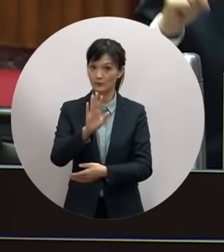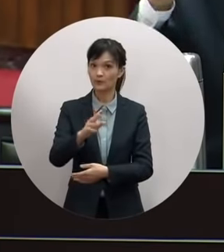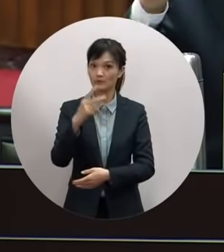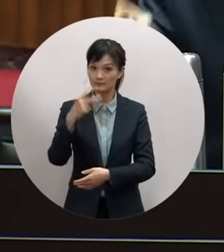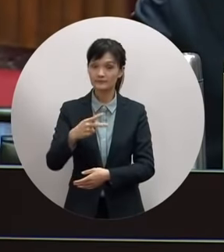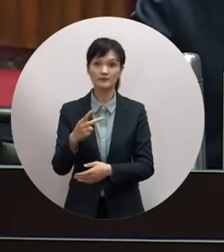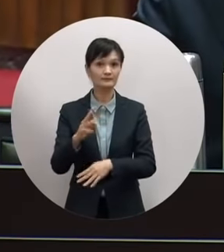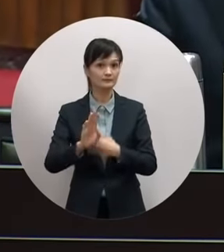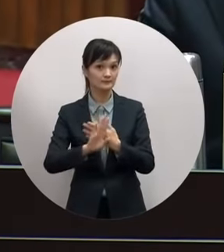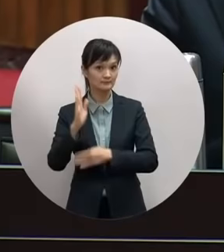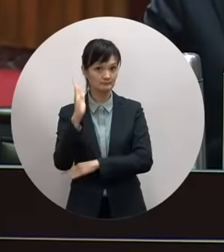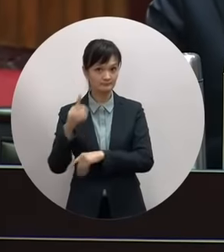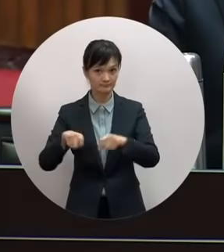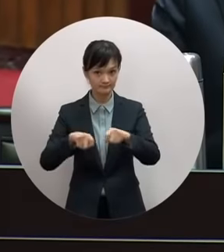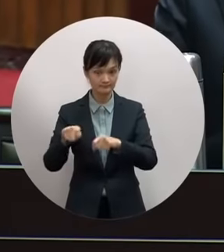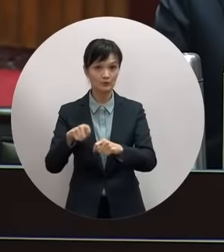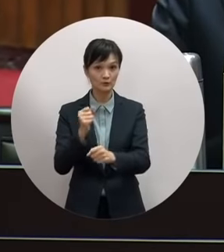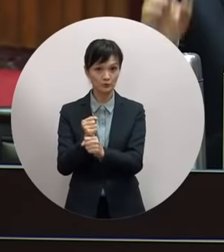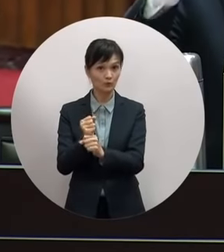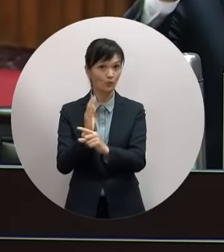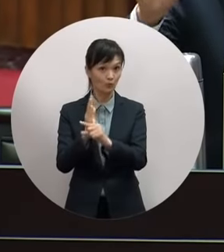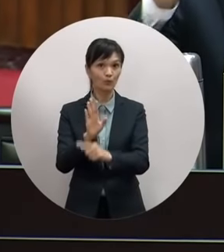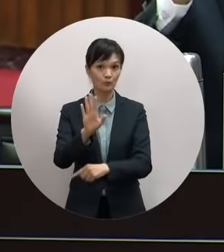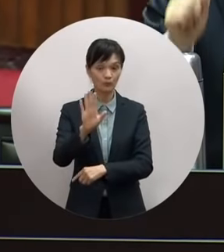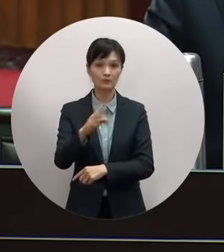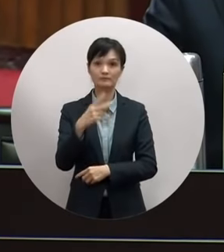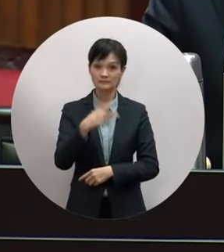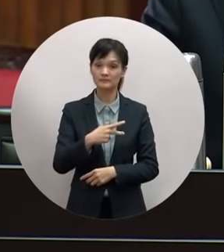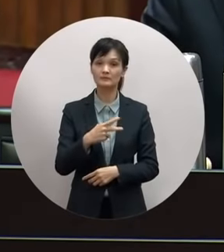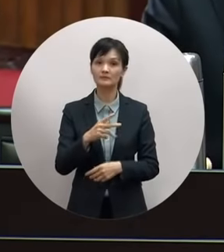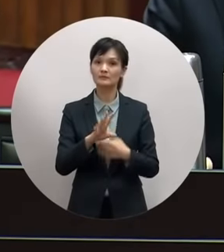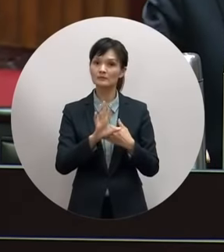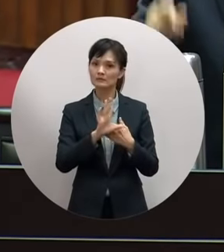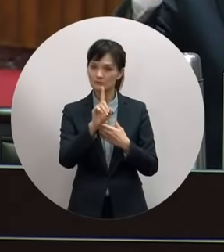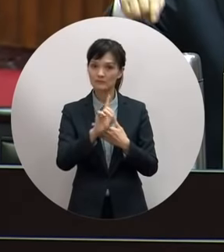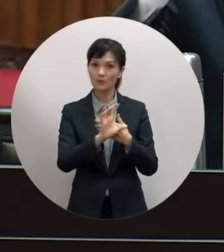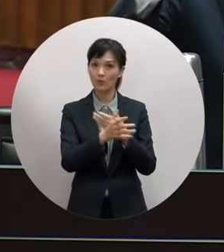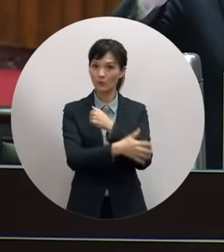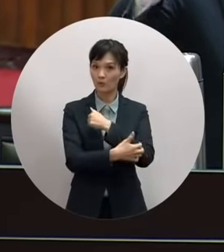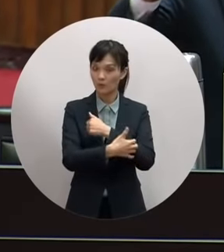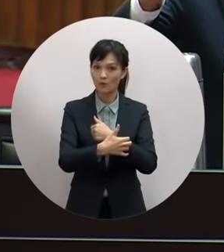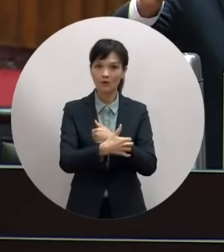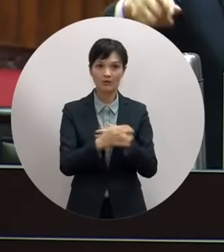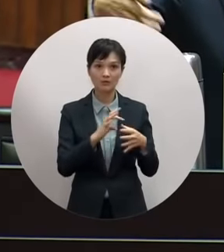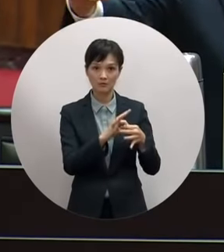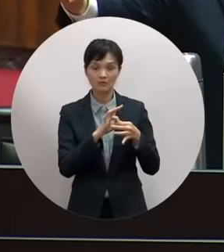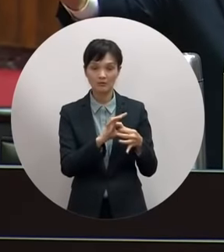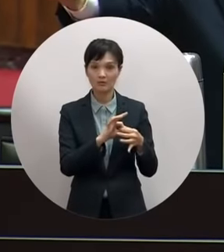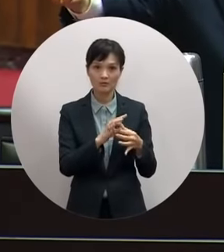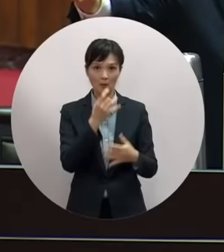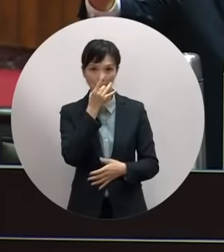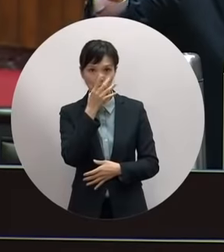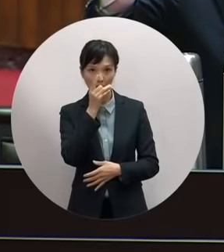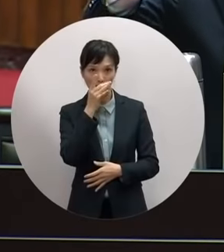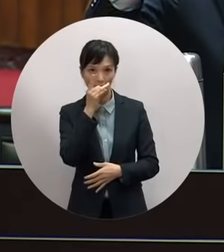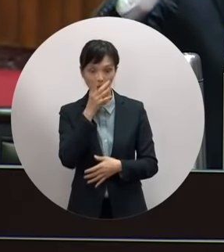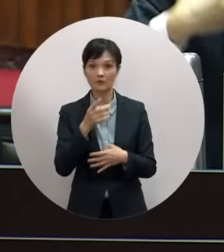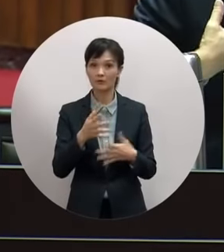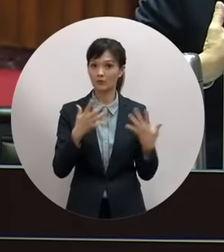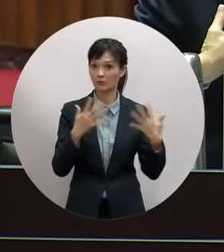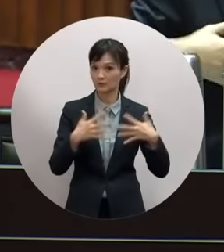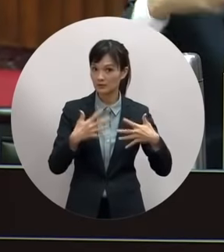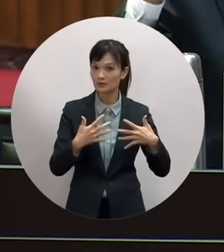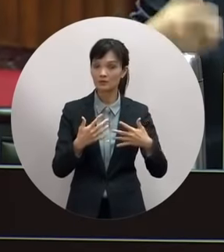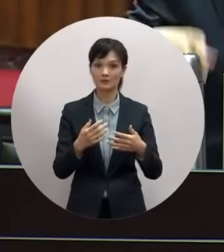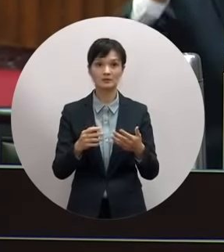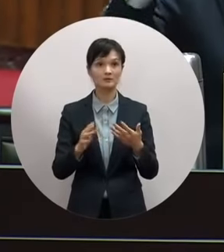策也都在做。另外一个就是失联移工的问题，相关的部会也都有数字告